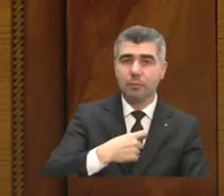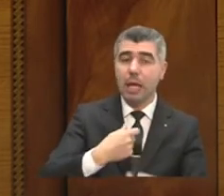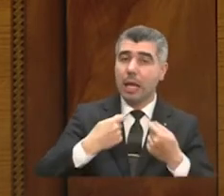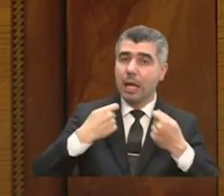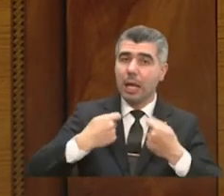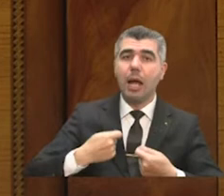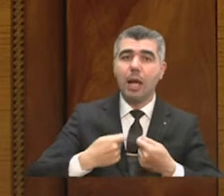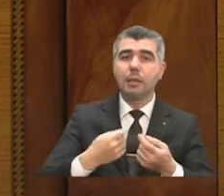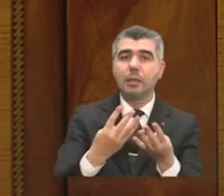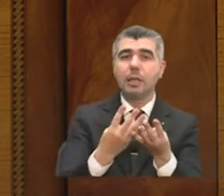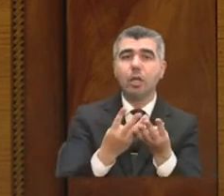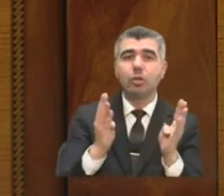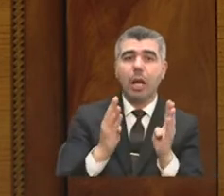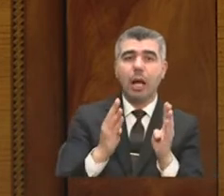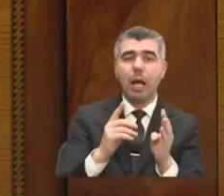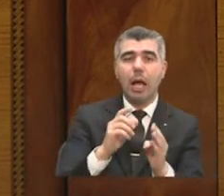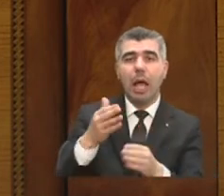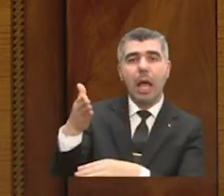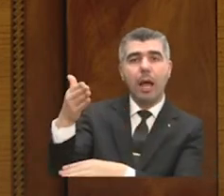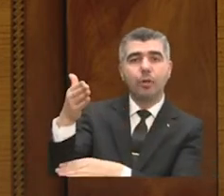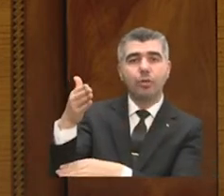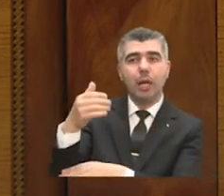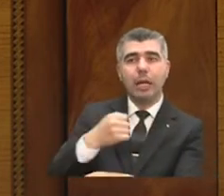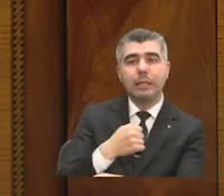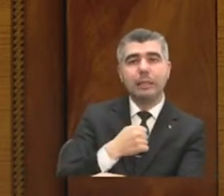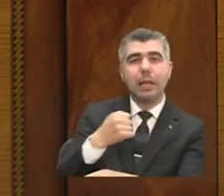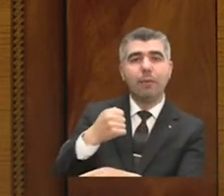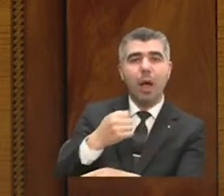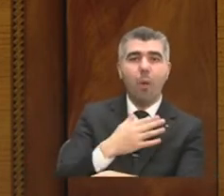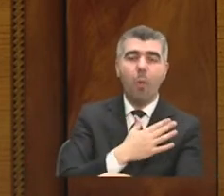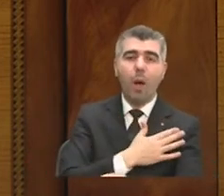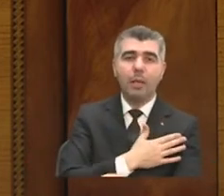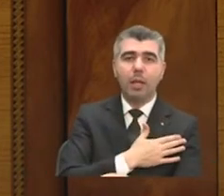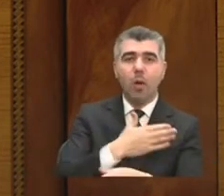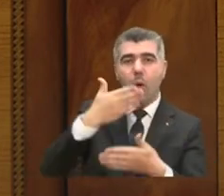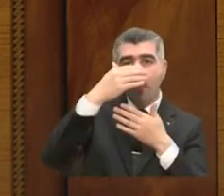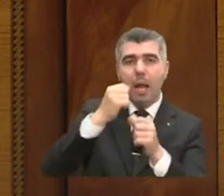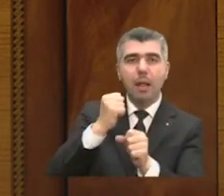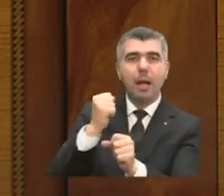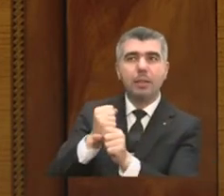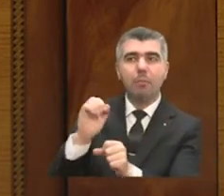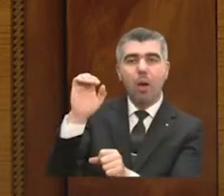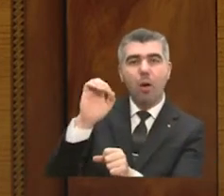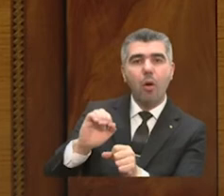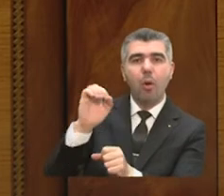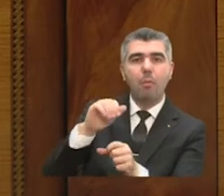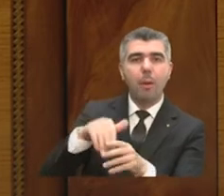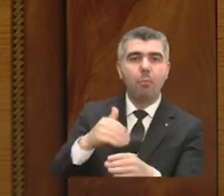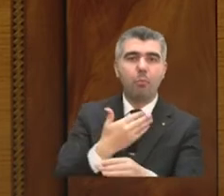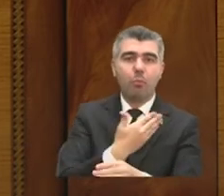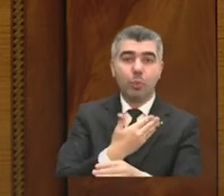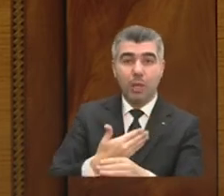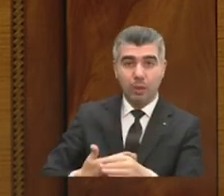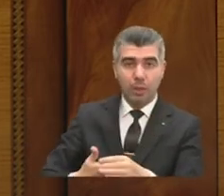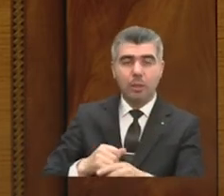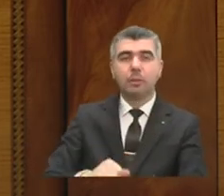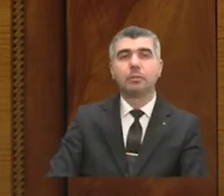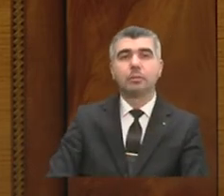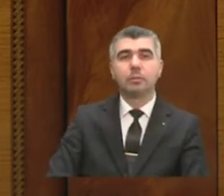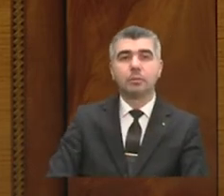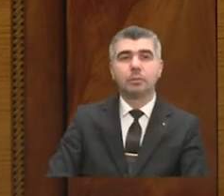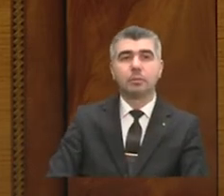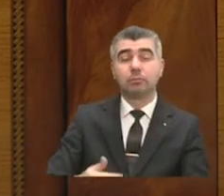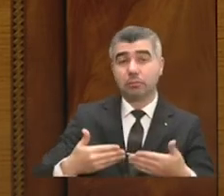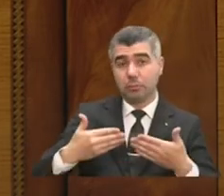et fort les valeurs de son pays. Deuxièmement, en ma qualité de présidente de la Commission des affaires étrangères, de la